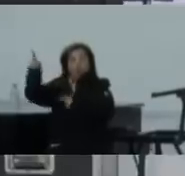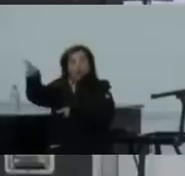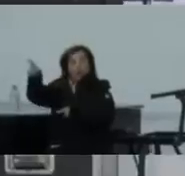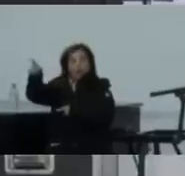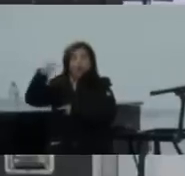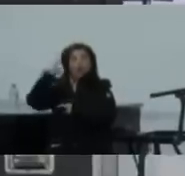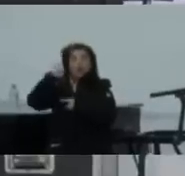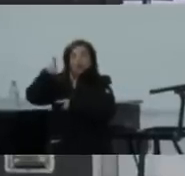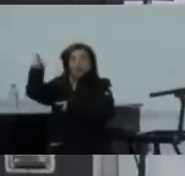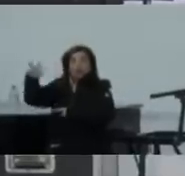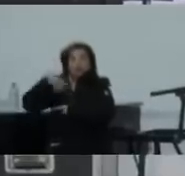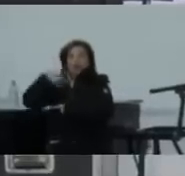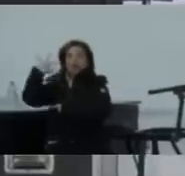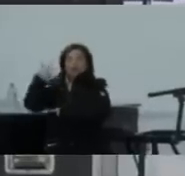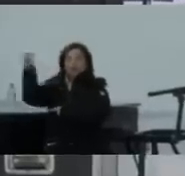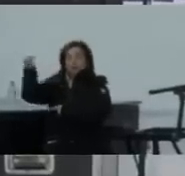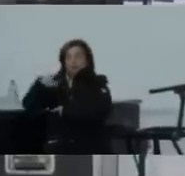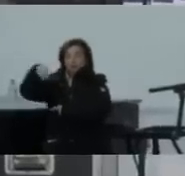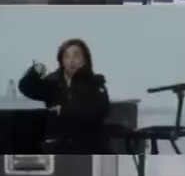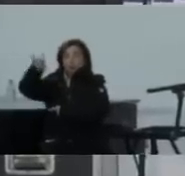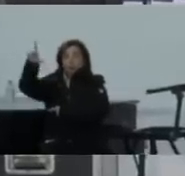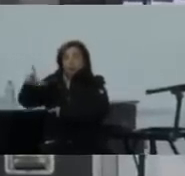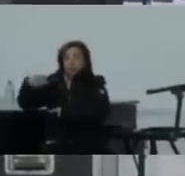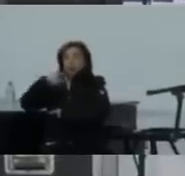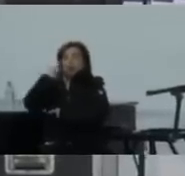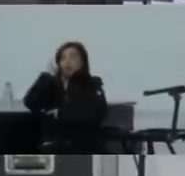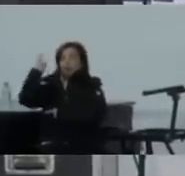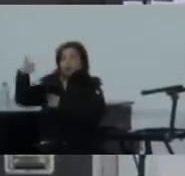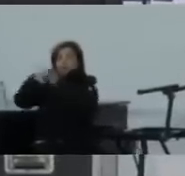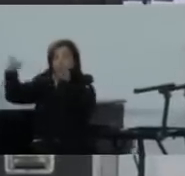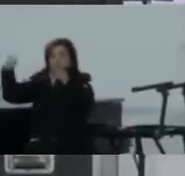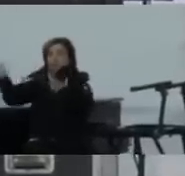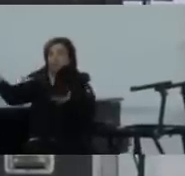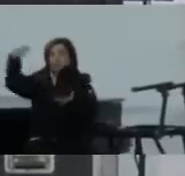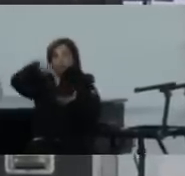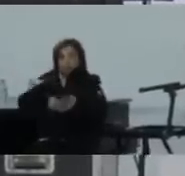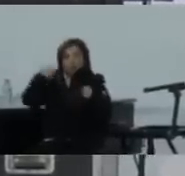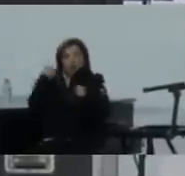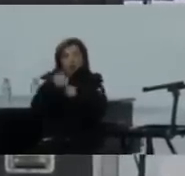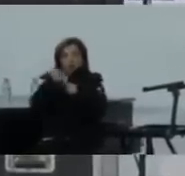di PIL dei rumeni. Io quelle imprese le voglio che vengano qua a lavorare, gli farò